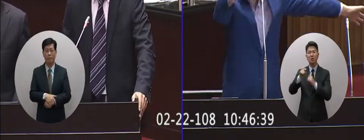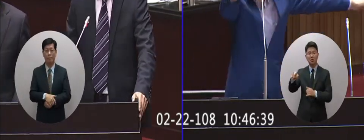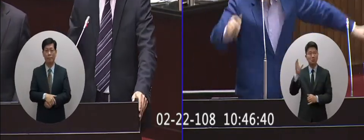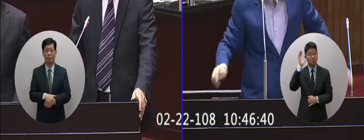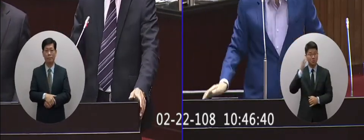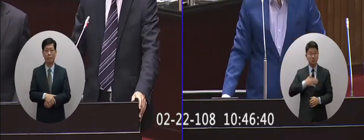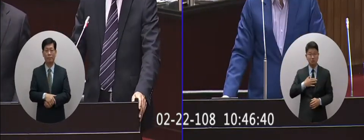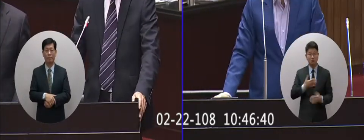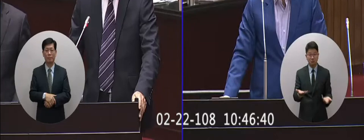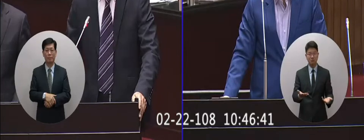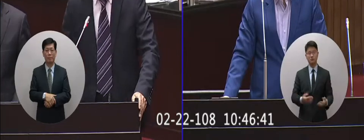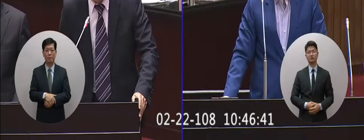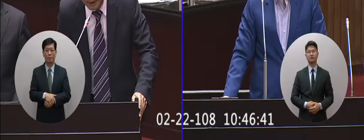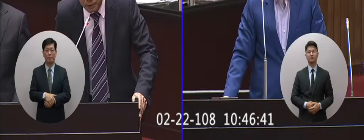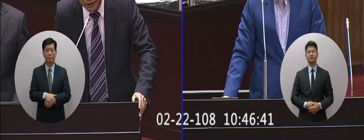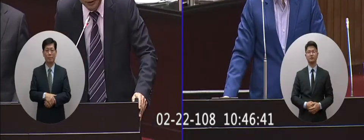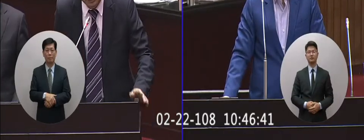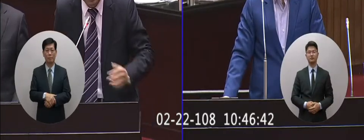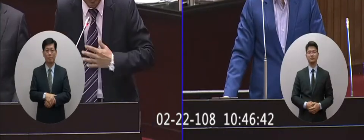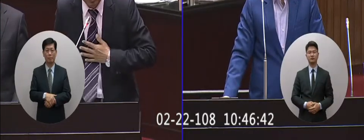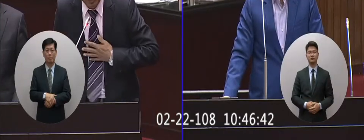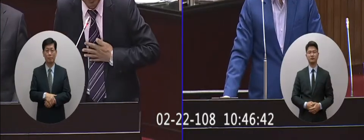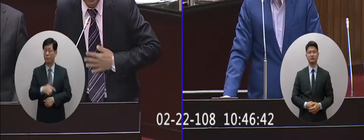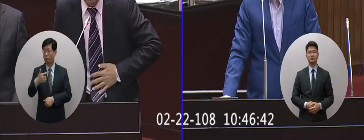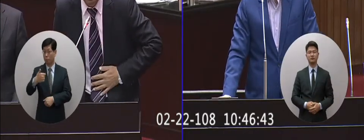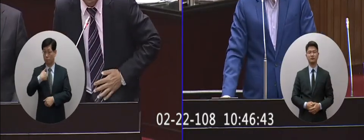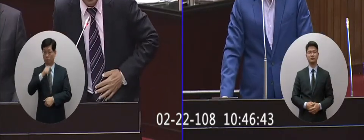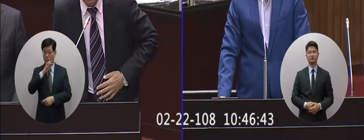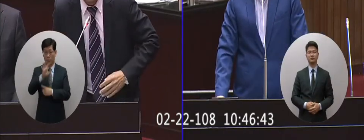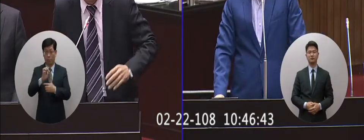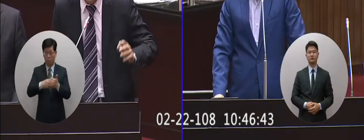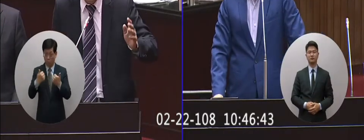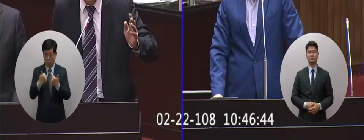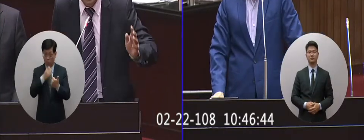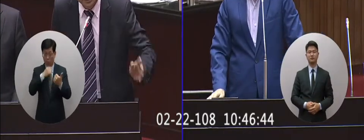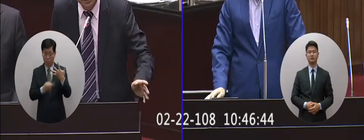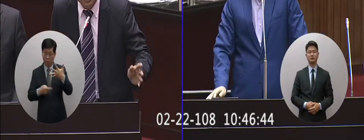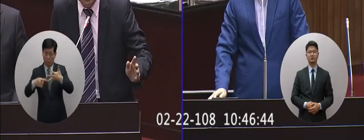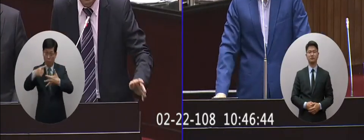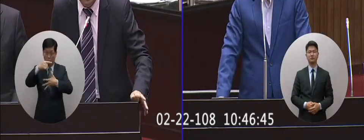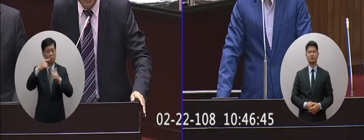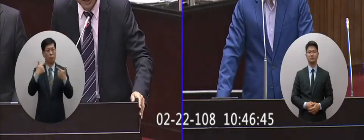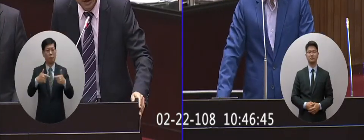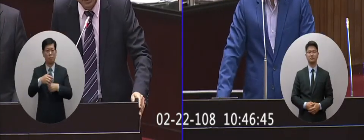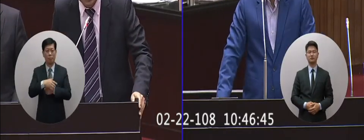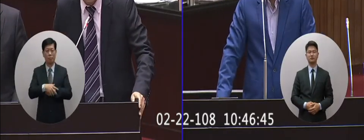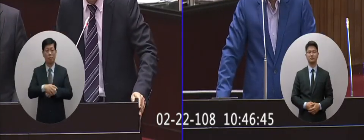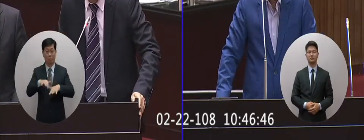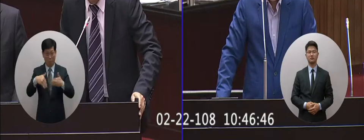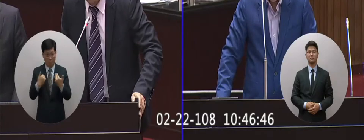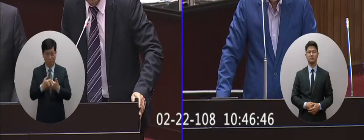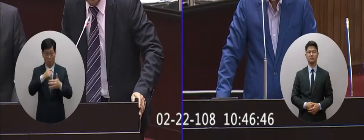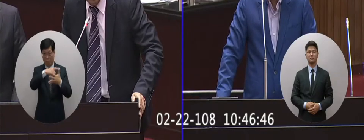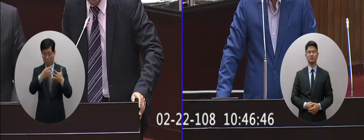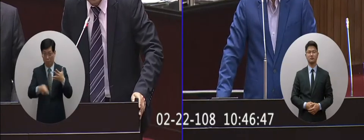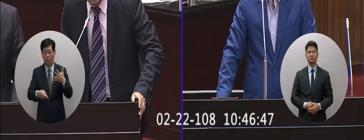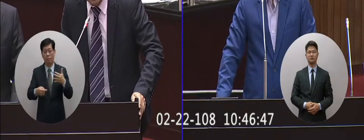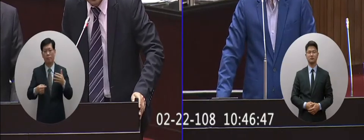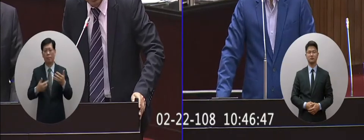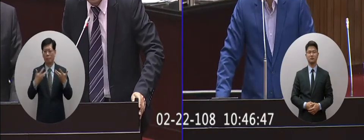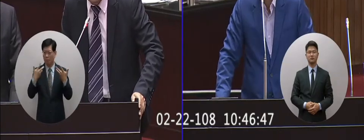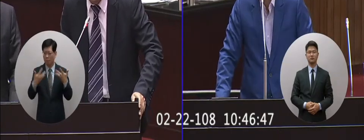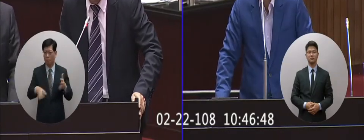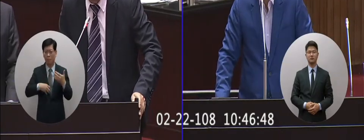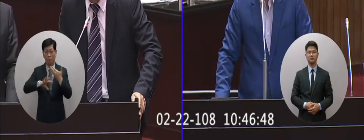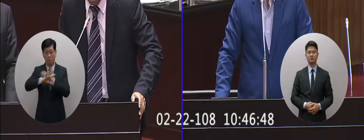懂你在讲什么吗？ 这个不是农委会由上而下，而是由下而上。我们许多的